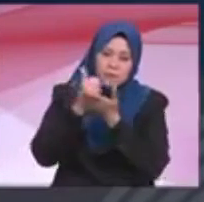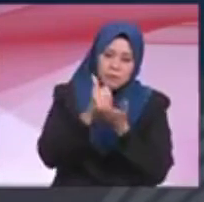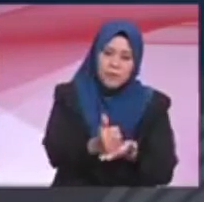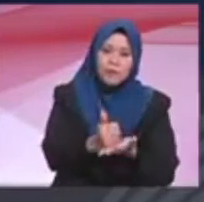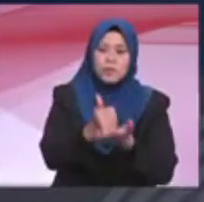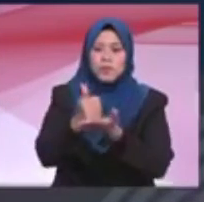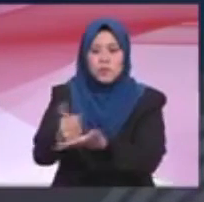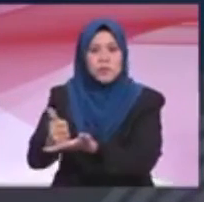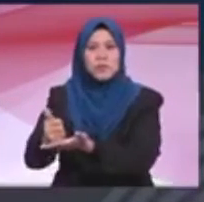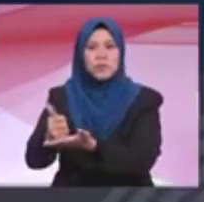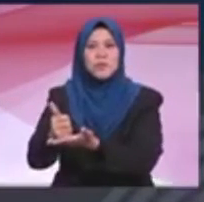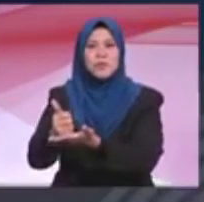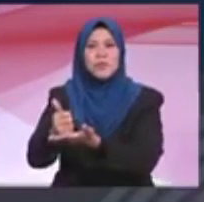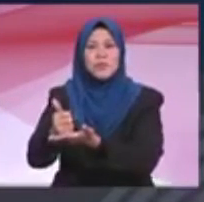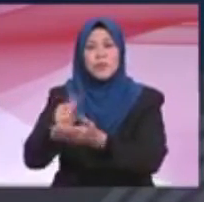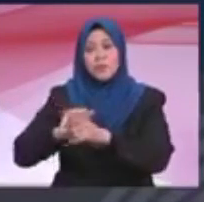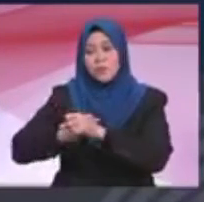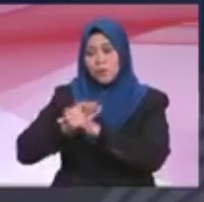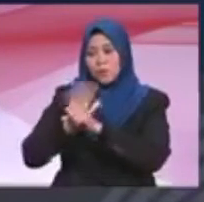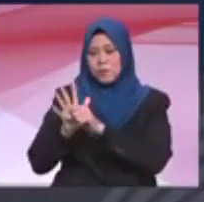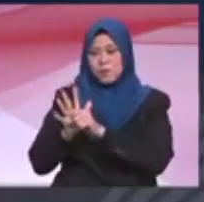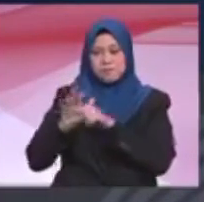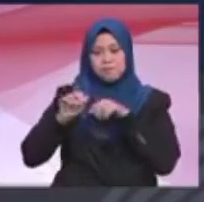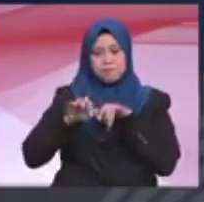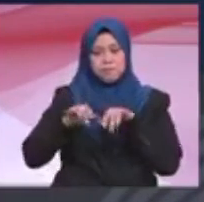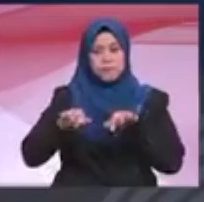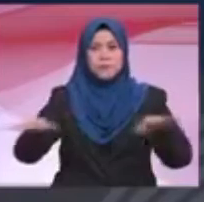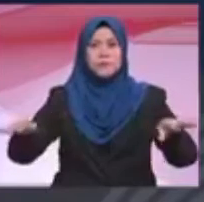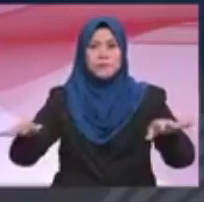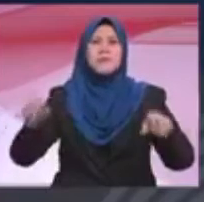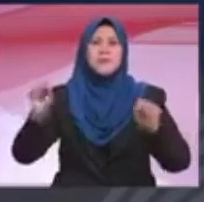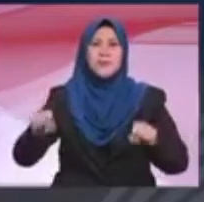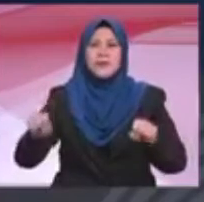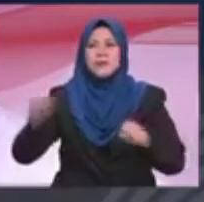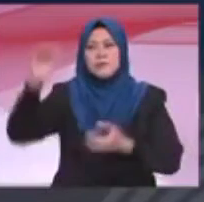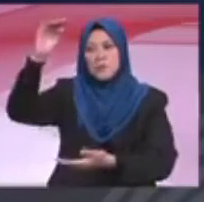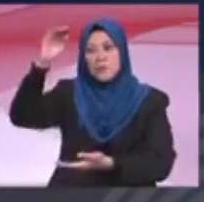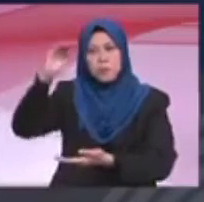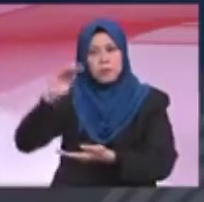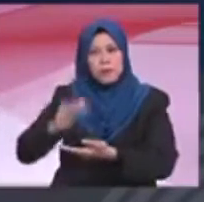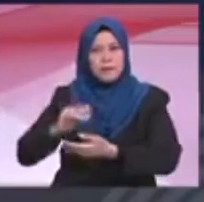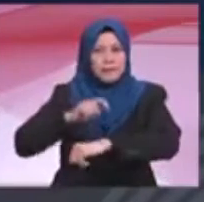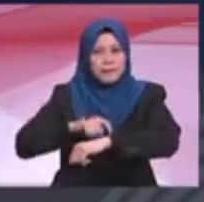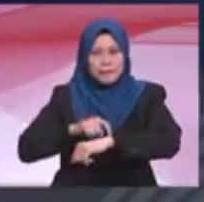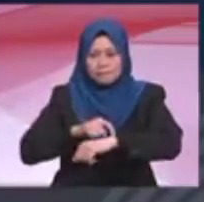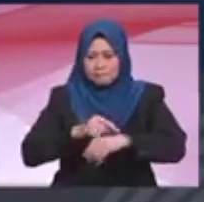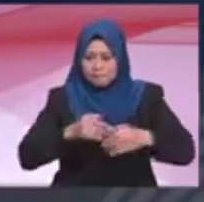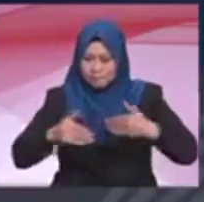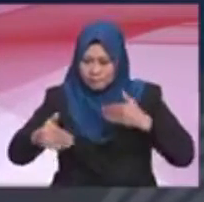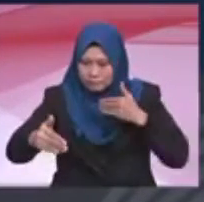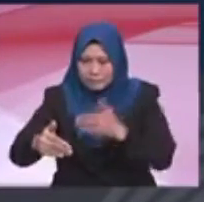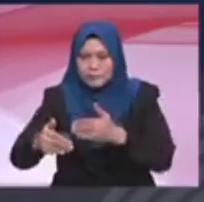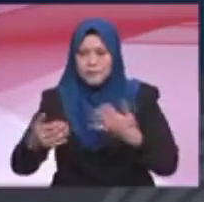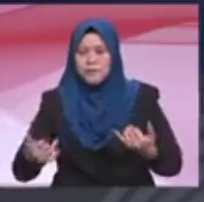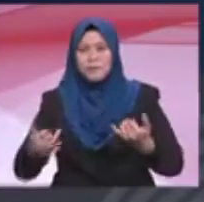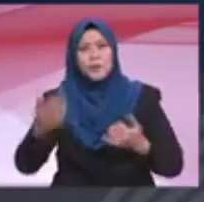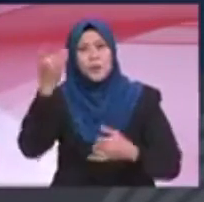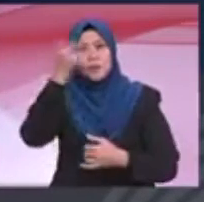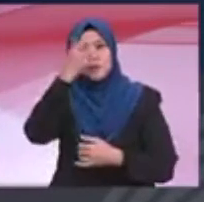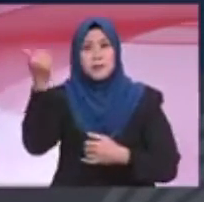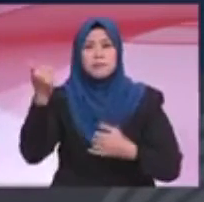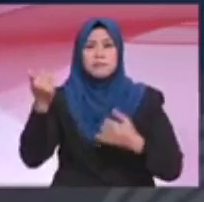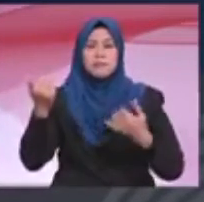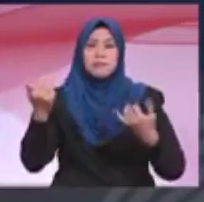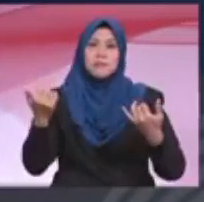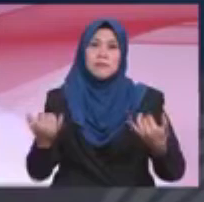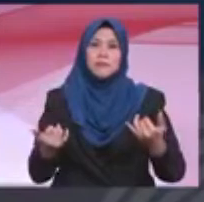memastikan penularan ini atau jangkitan ini kita dapat kurangkan dalam tempoh yang terdekat bagi mengurangkan tekanan pada sistem kesihatan